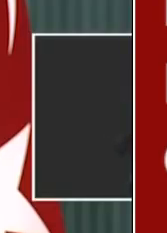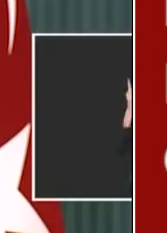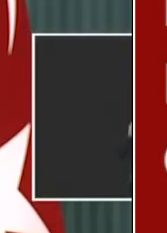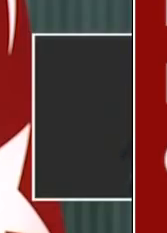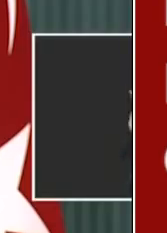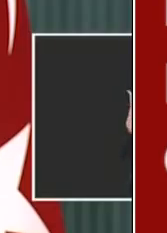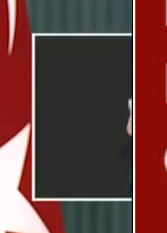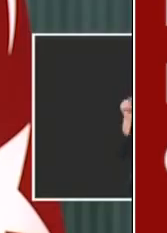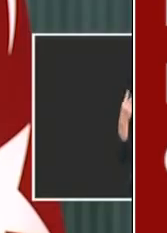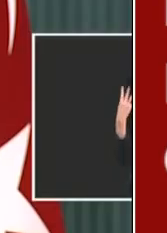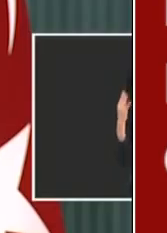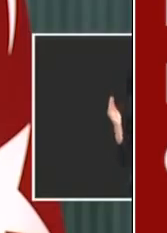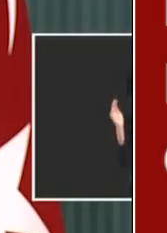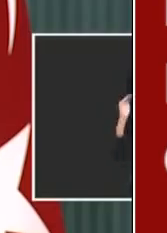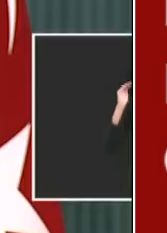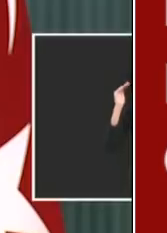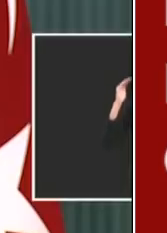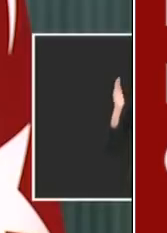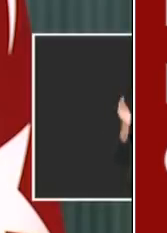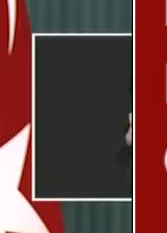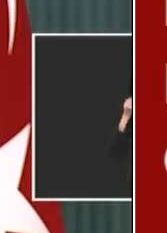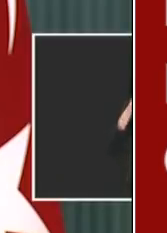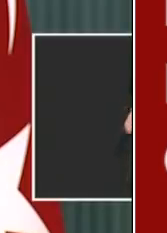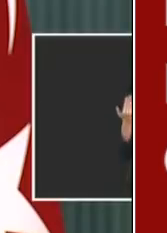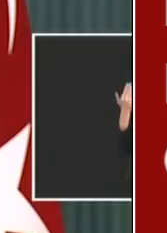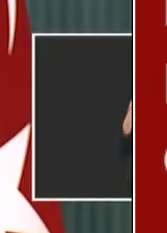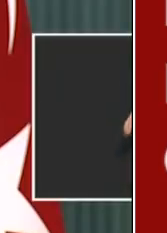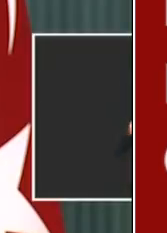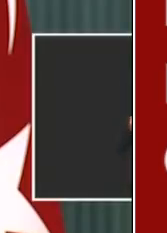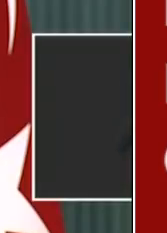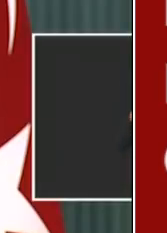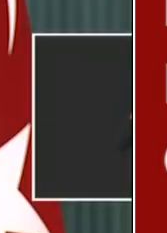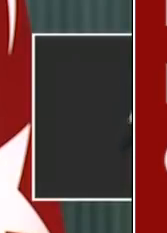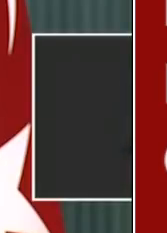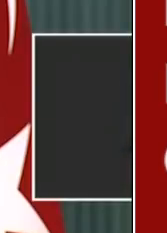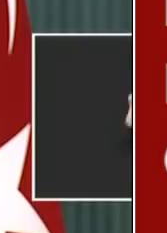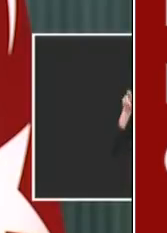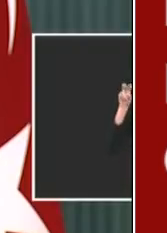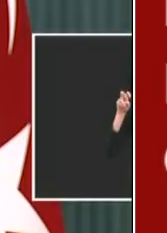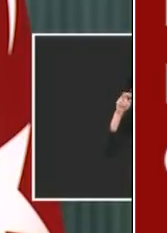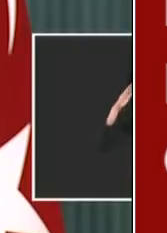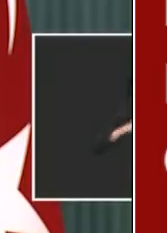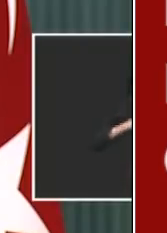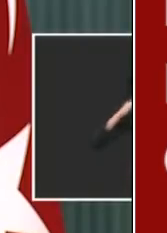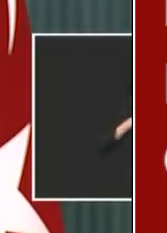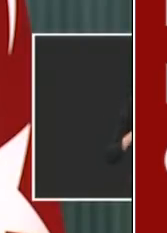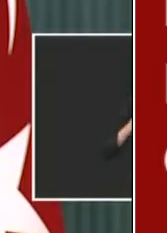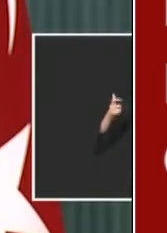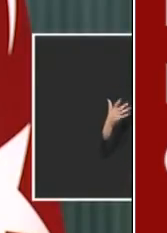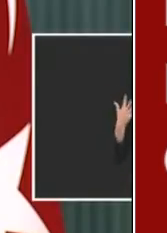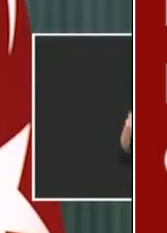3,4 küçüldü geçen yıl biz yüzde 1,8 oranında büyüme kaydettik